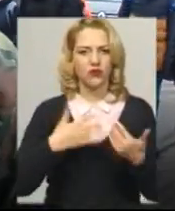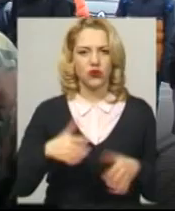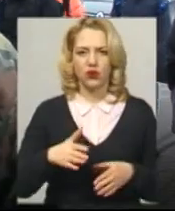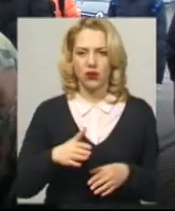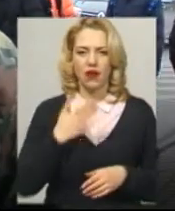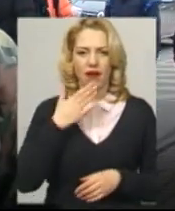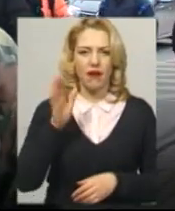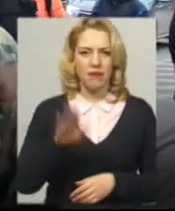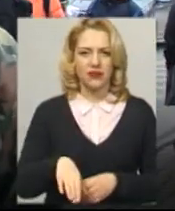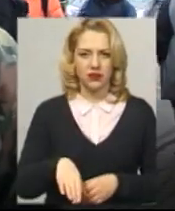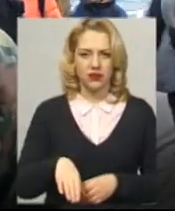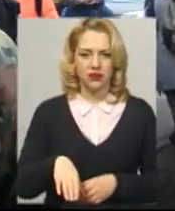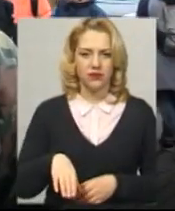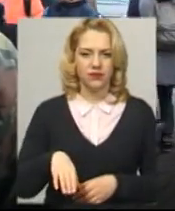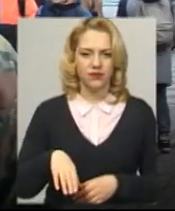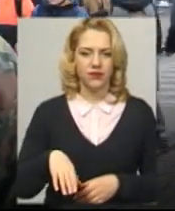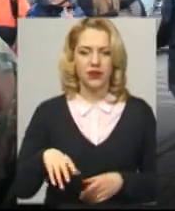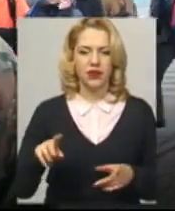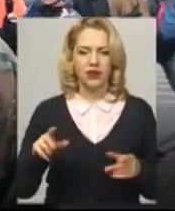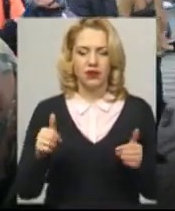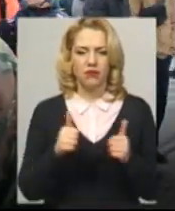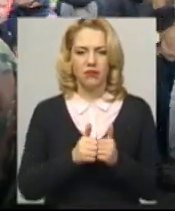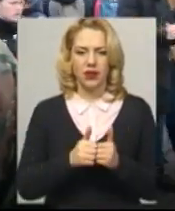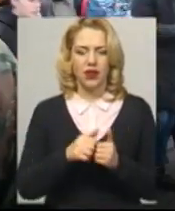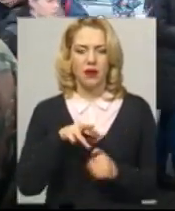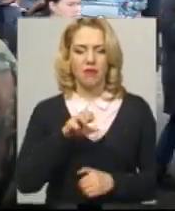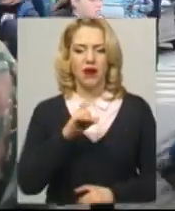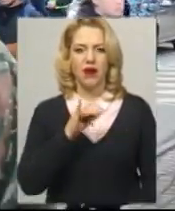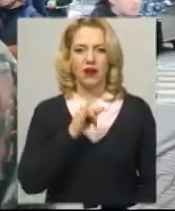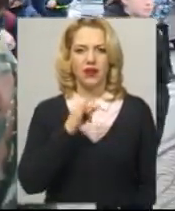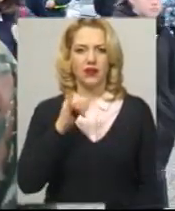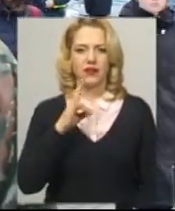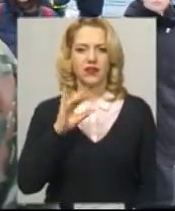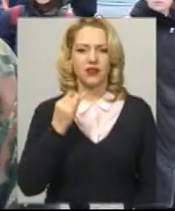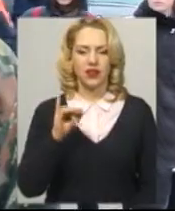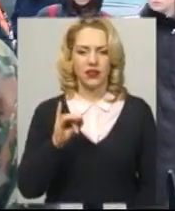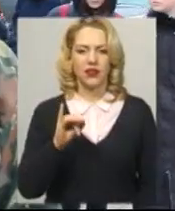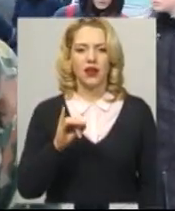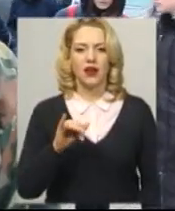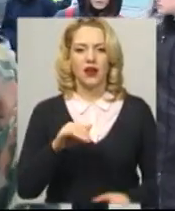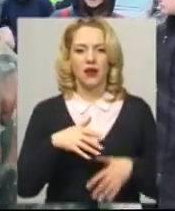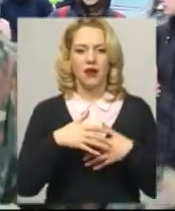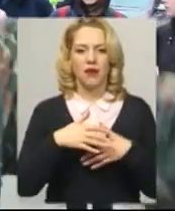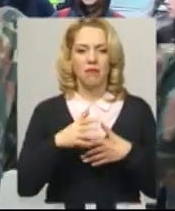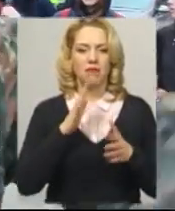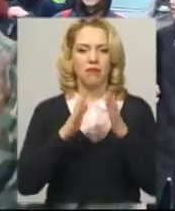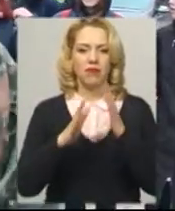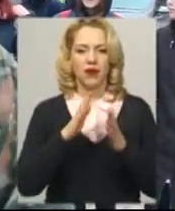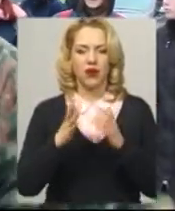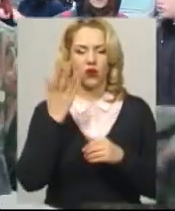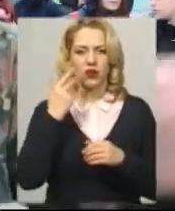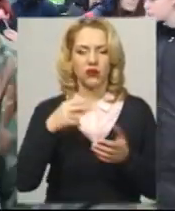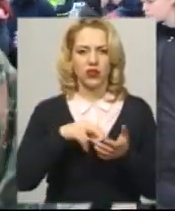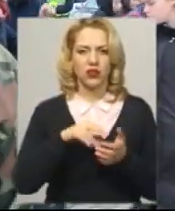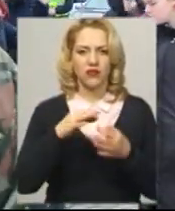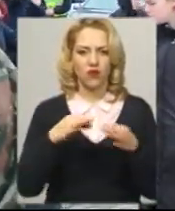буде біля Маріїнівського парку. Коли ми лишилися свободою, стояли у центральний ход, оберігали, якраз стояли